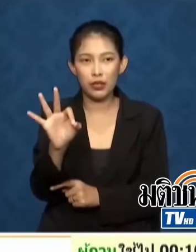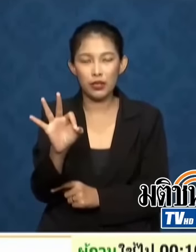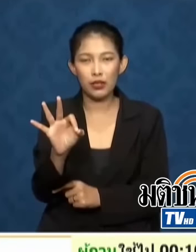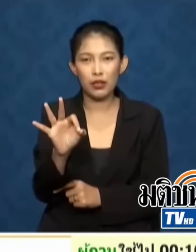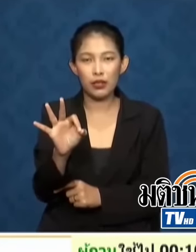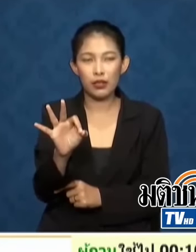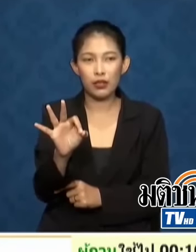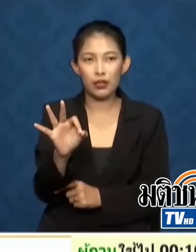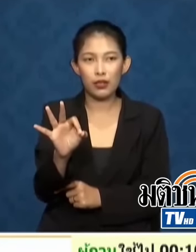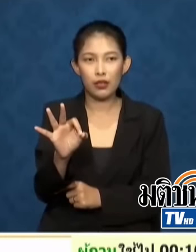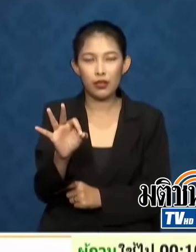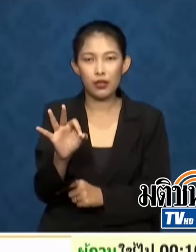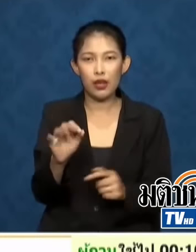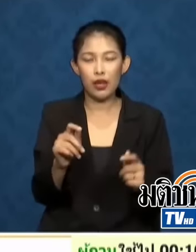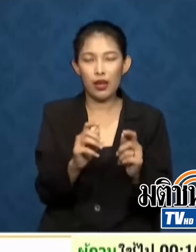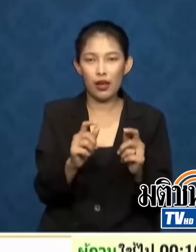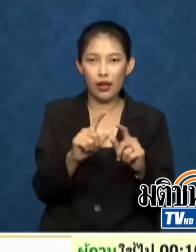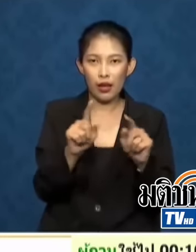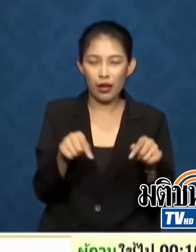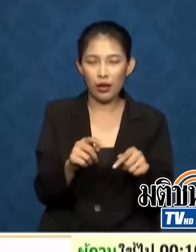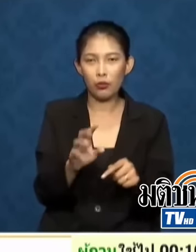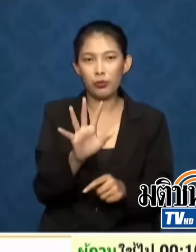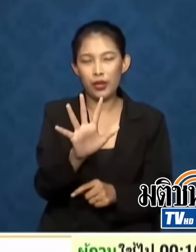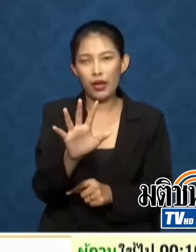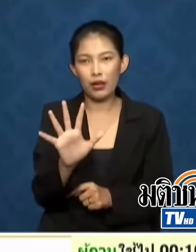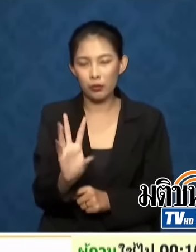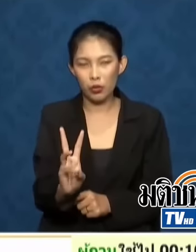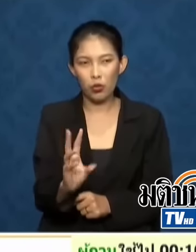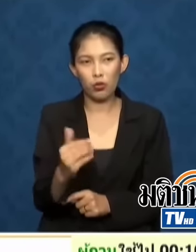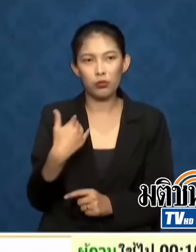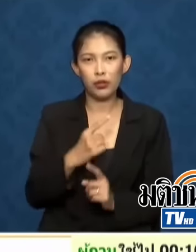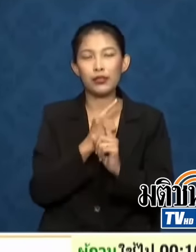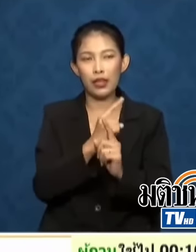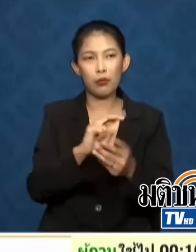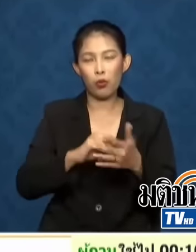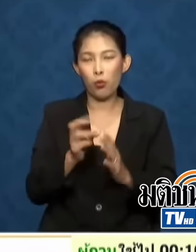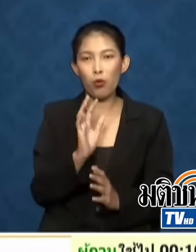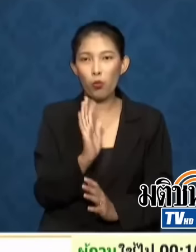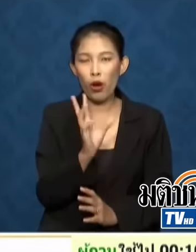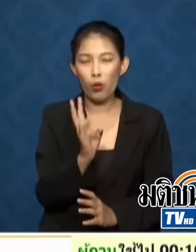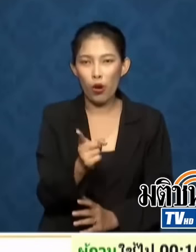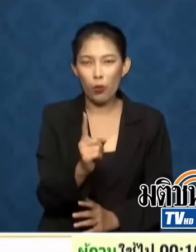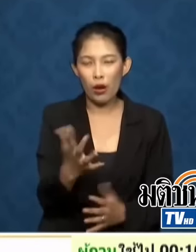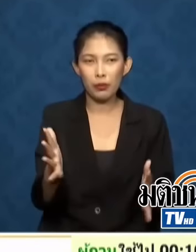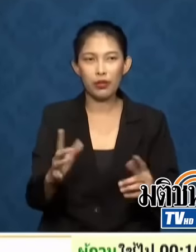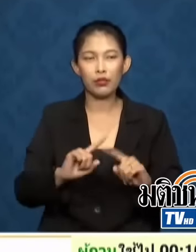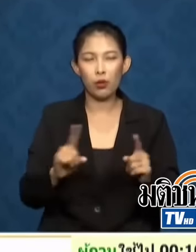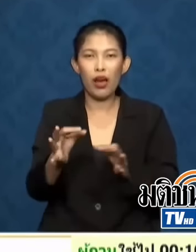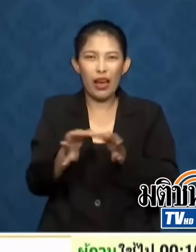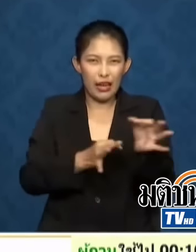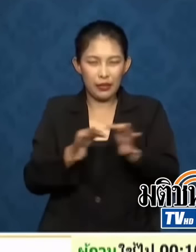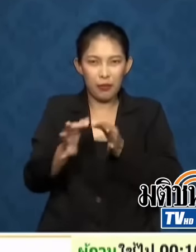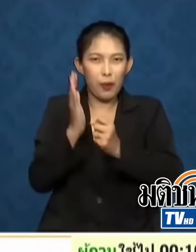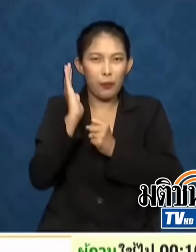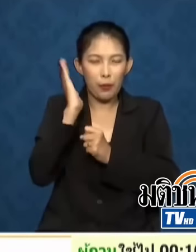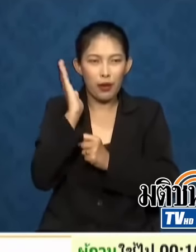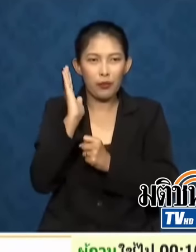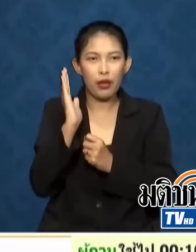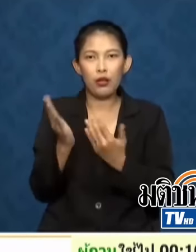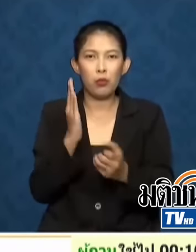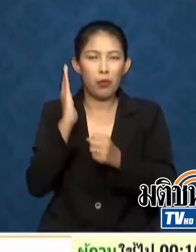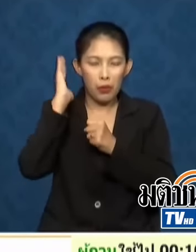5และอนุ6นะครับขอให้พิจารณาไปตามครับผมก็ไม่ได้ว่านั่นแหละเพราะฉะนั้นท่านอย่าไปอธิบายหรือ